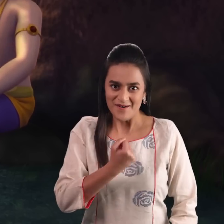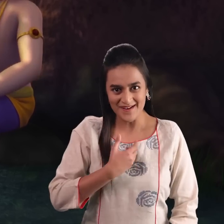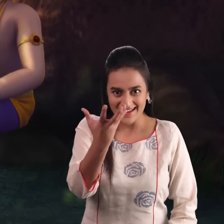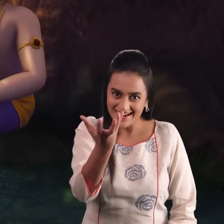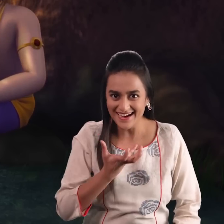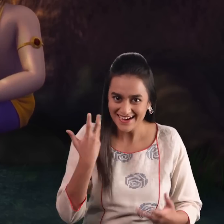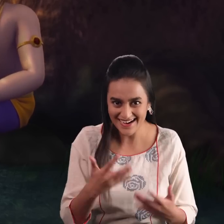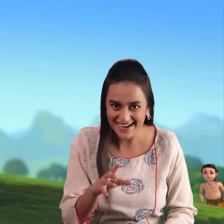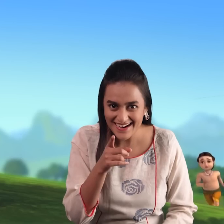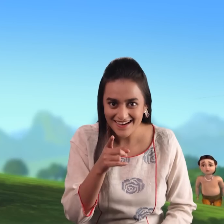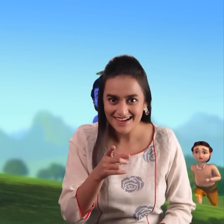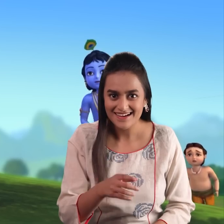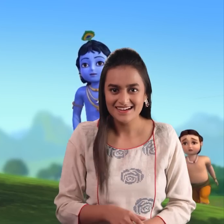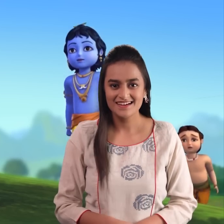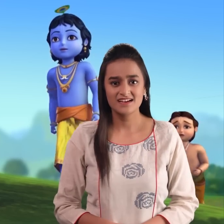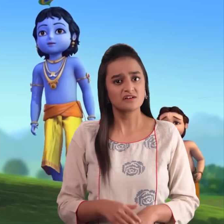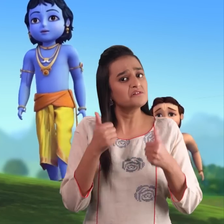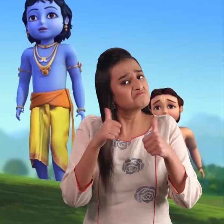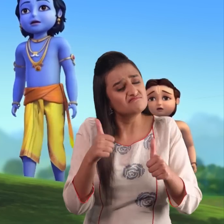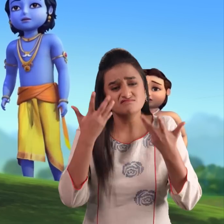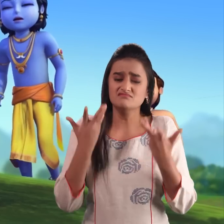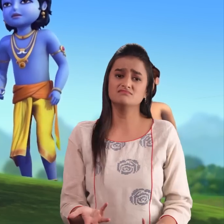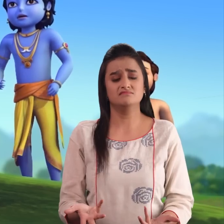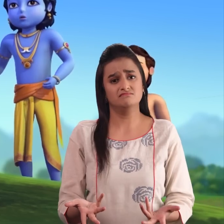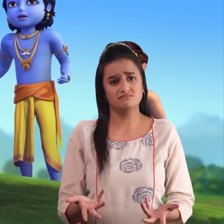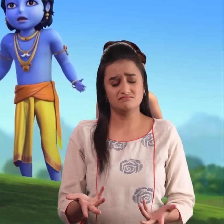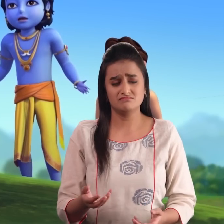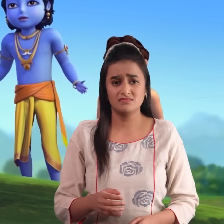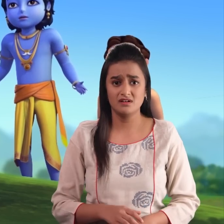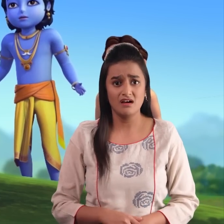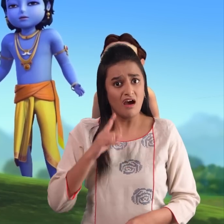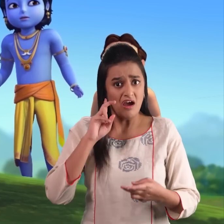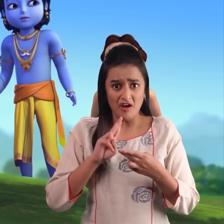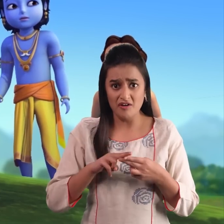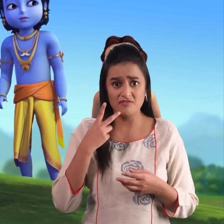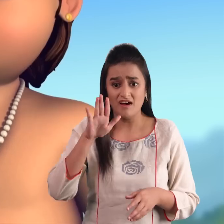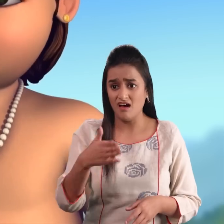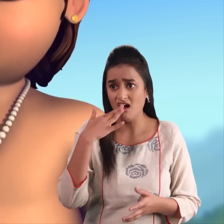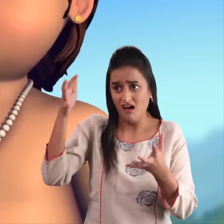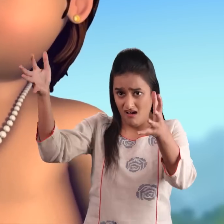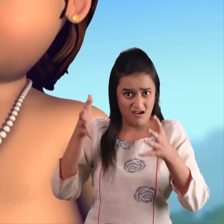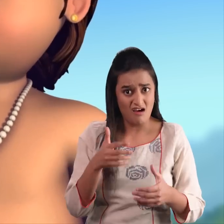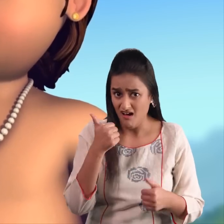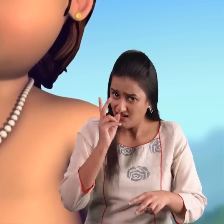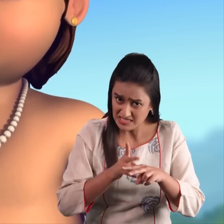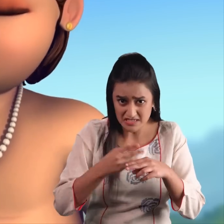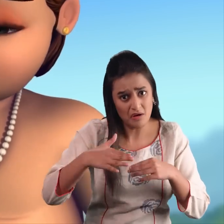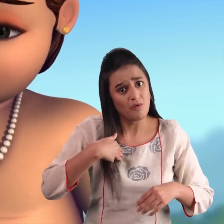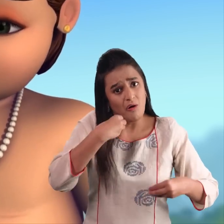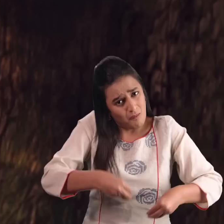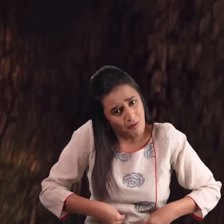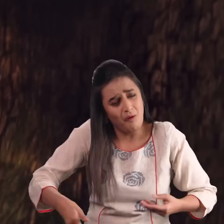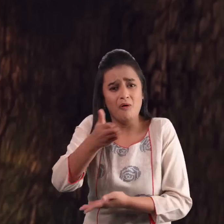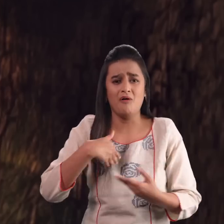क्यों, मेरे हिस्से का कर लाए हो ना? कुछ भी नहीं मिला हमें बलराम। अगर ऐसे ही चलता रहा तो हम सब भूखे